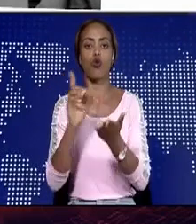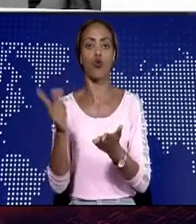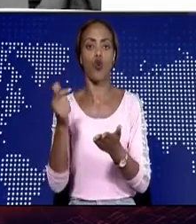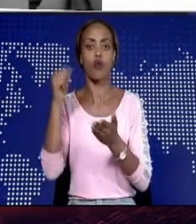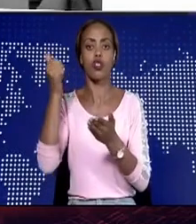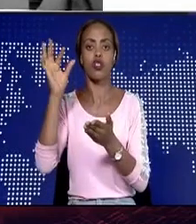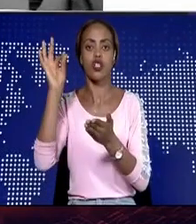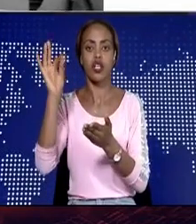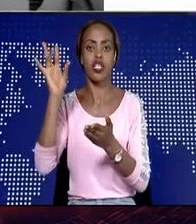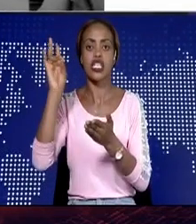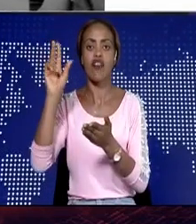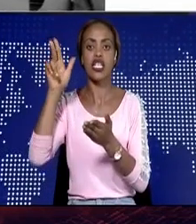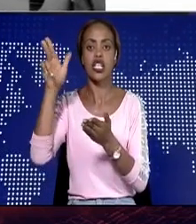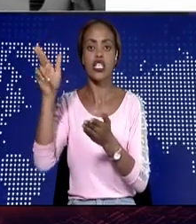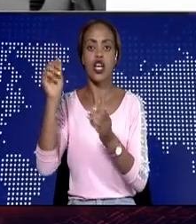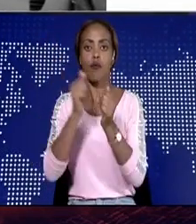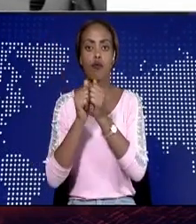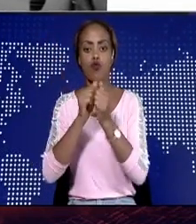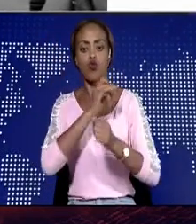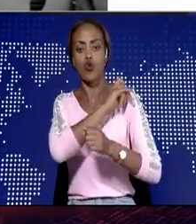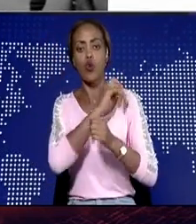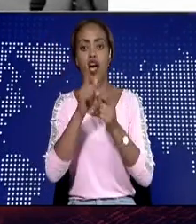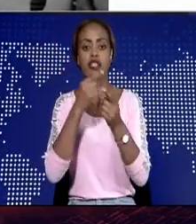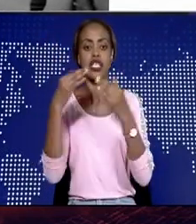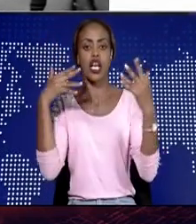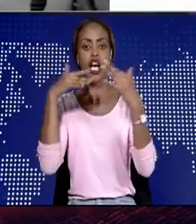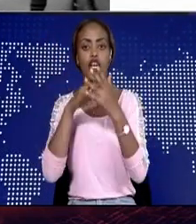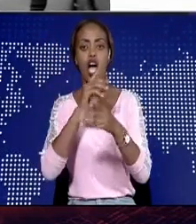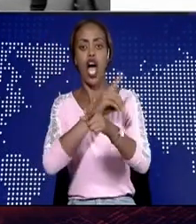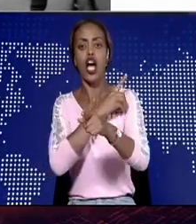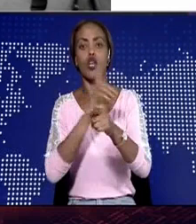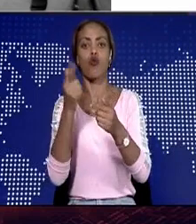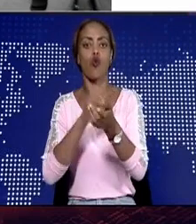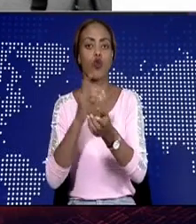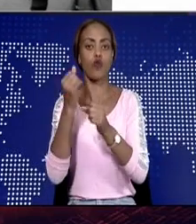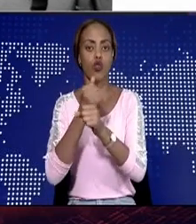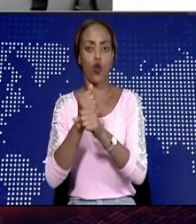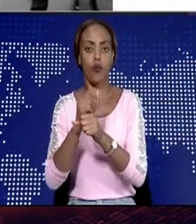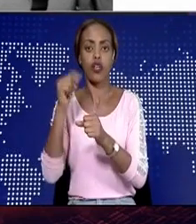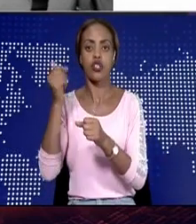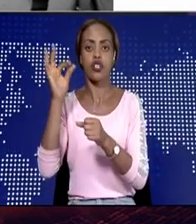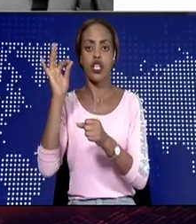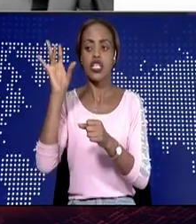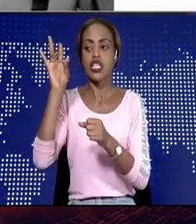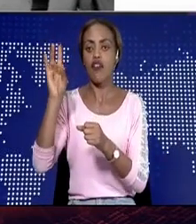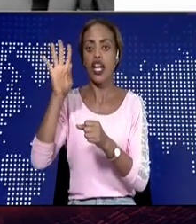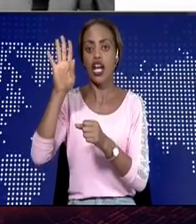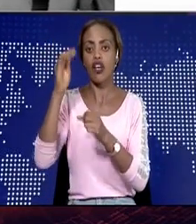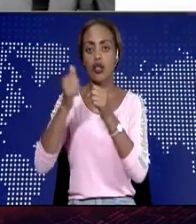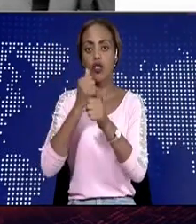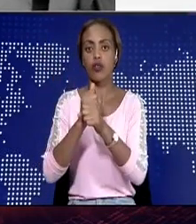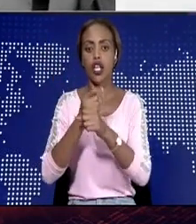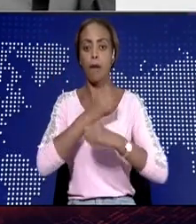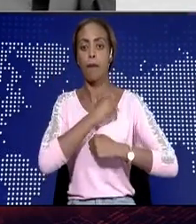بشحن 973 مس جبرو أبزد خايدو كينات حاكم قينام سريحهم يوم بشحن 974 أم تمرت أب